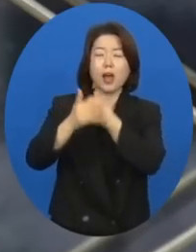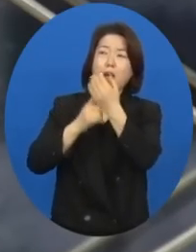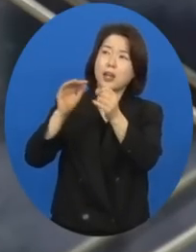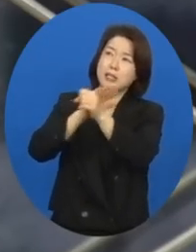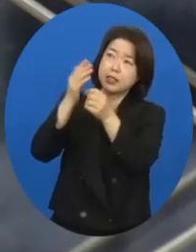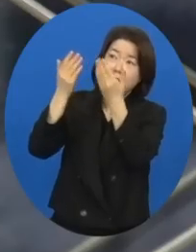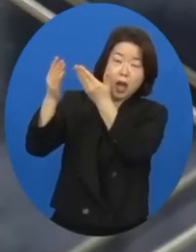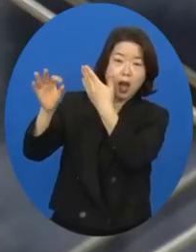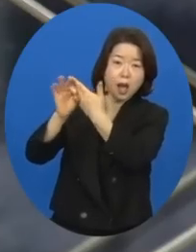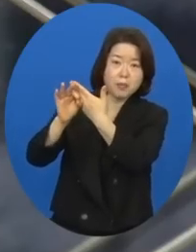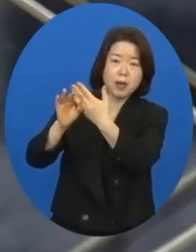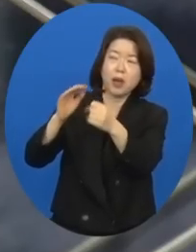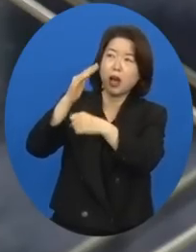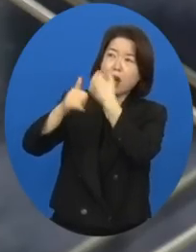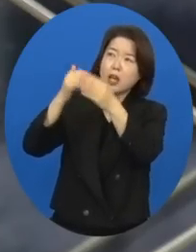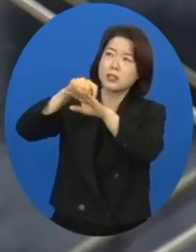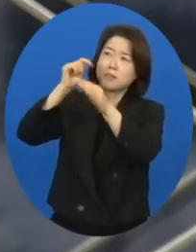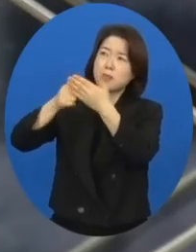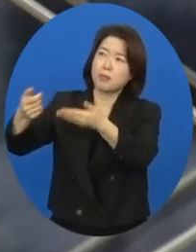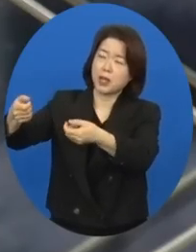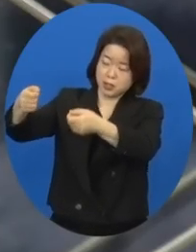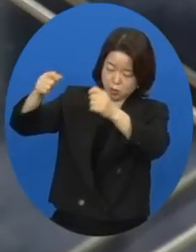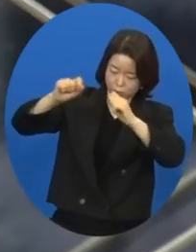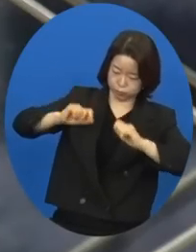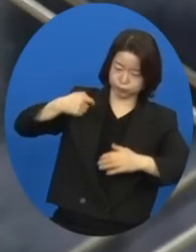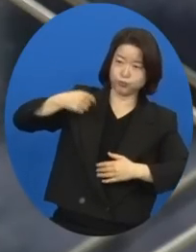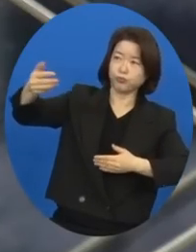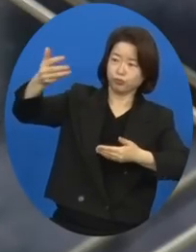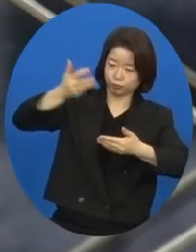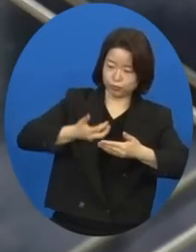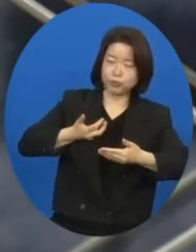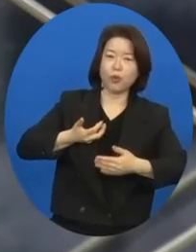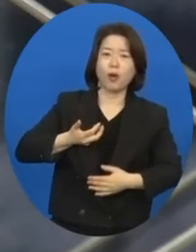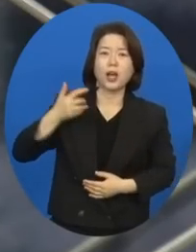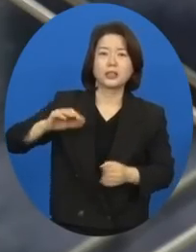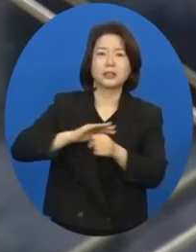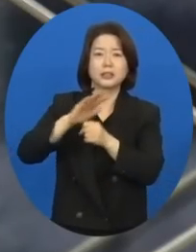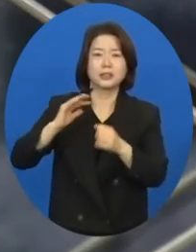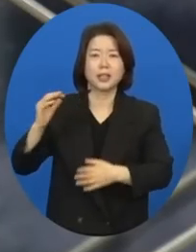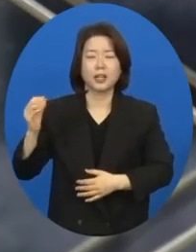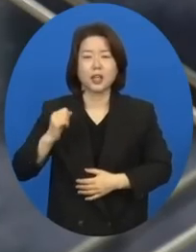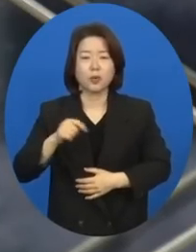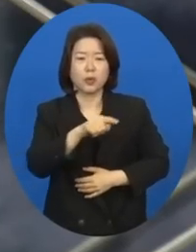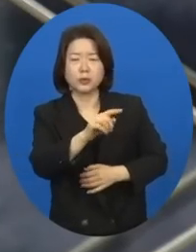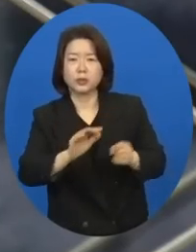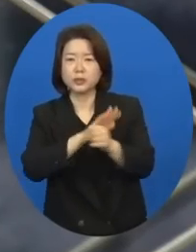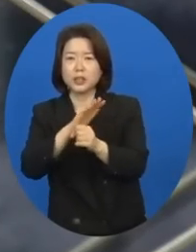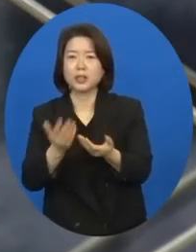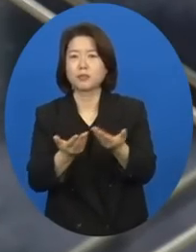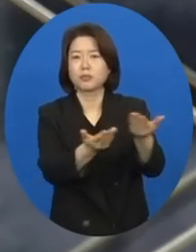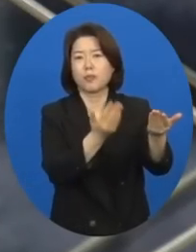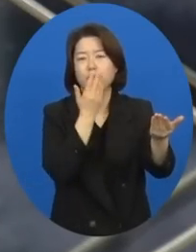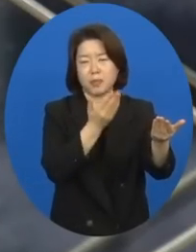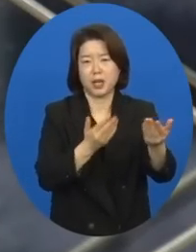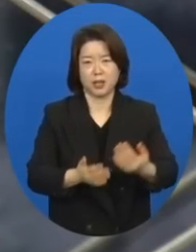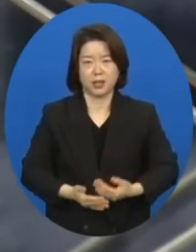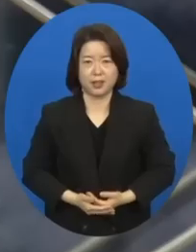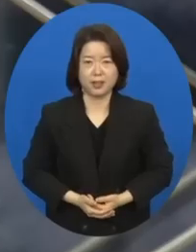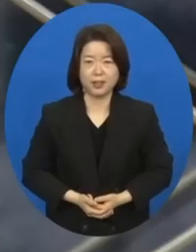사랑하면 하나님의 마음이 부어지고 그 하나님의 사랑으로 사랑할 수 있게 되는 것이니까요.